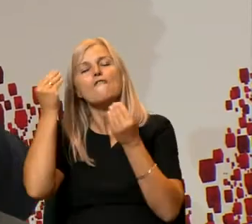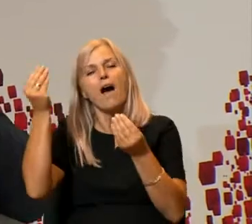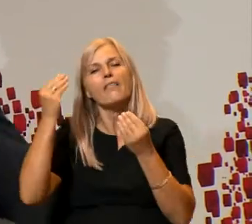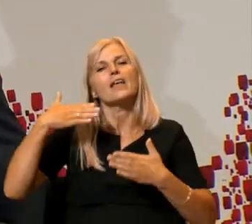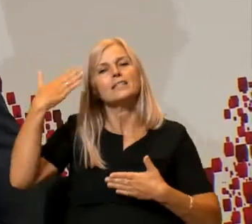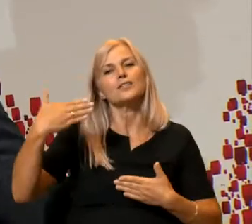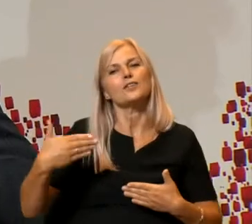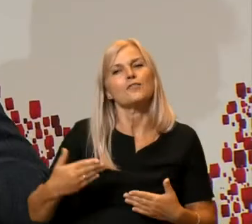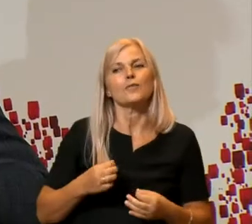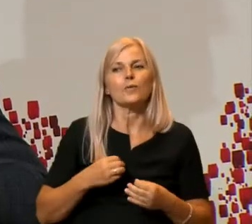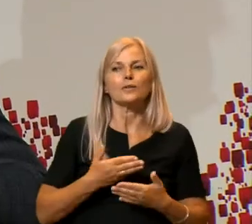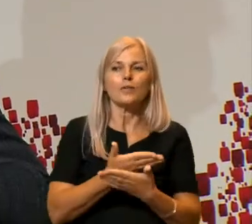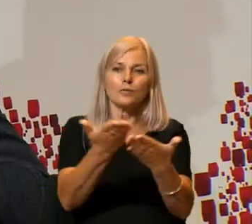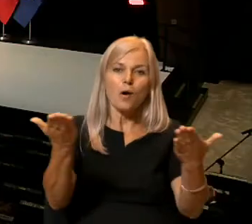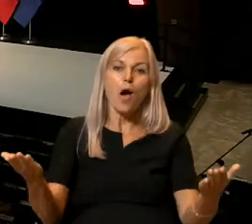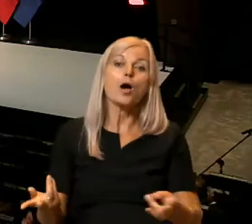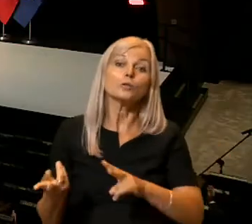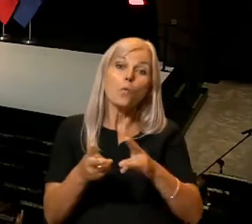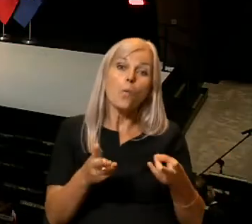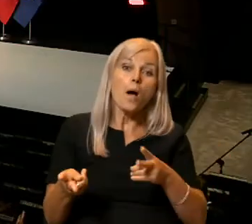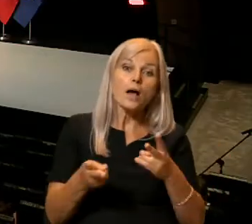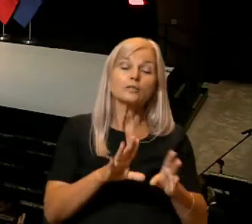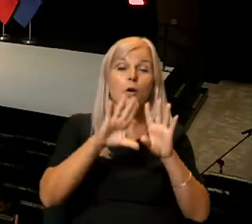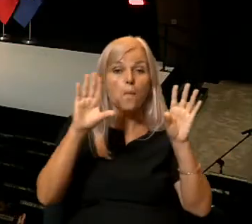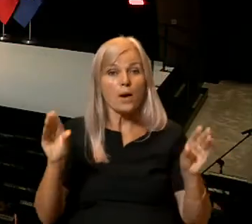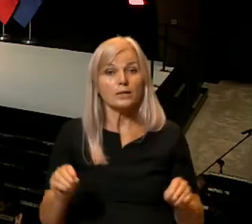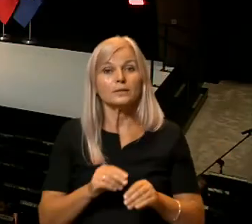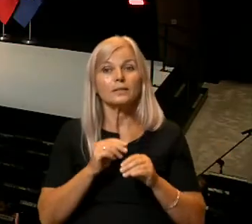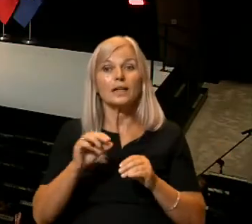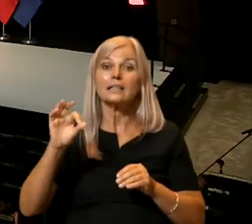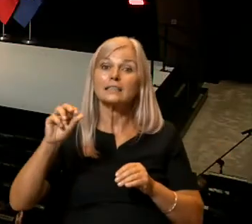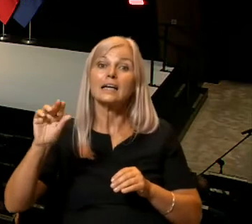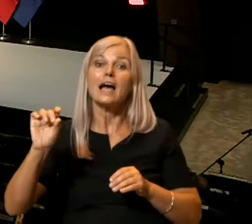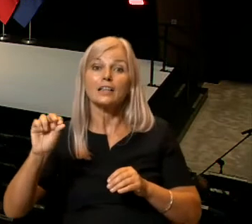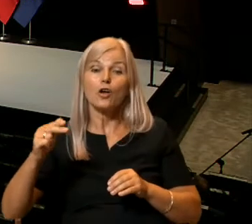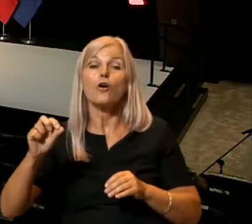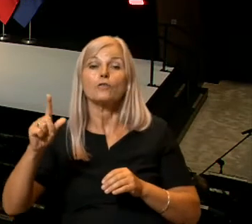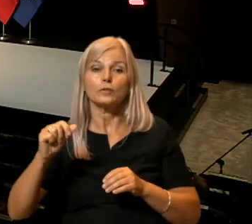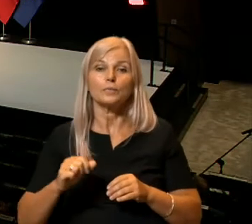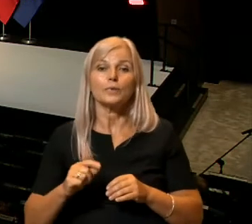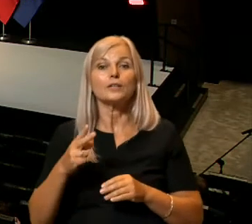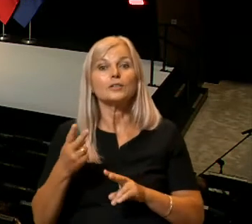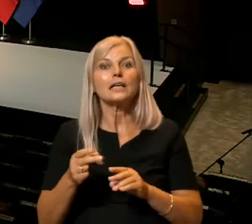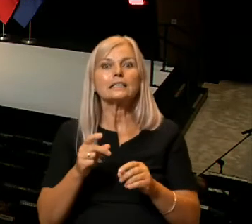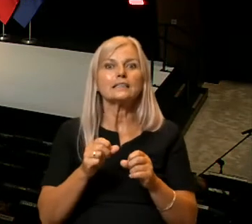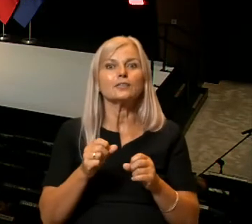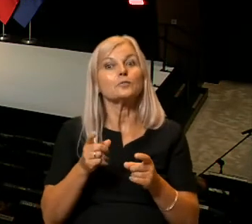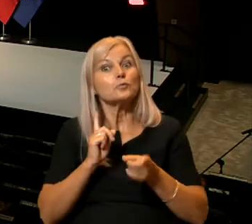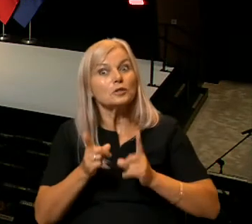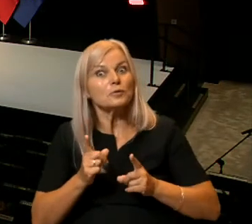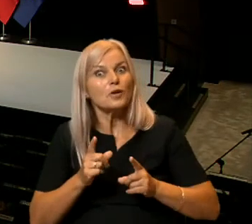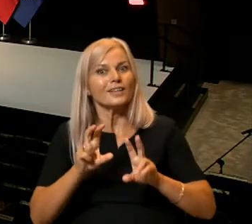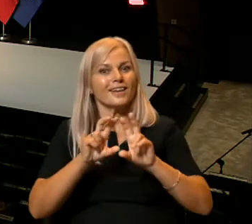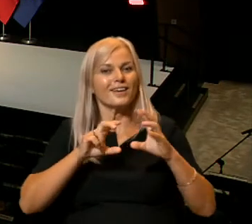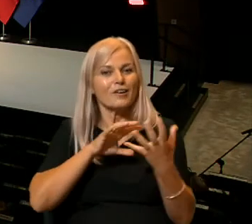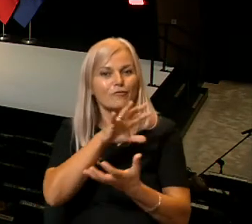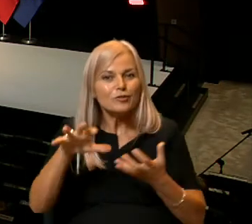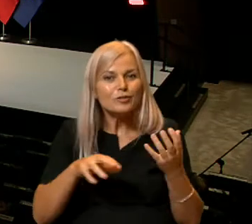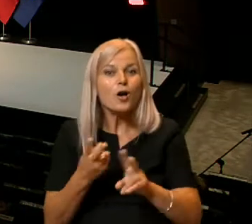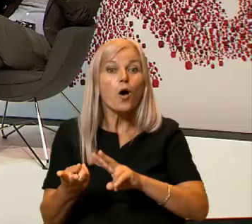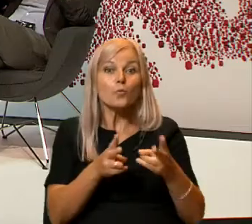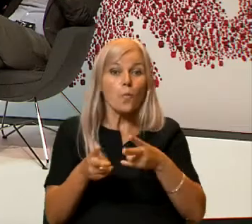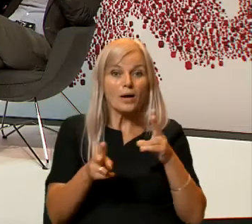wykład. Panom tłumaczom, Konradowi Hańczukowi, Piotrowi Saganowi za to, że zdążyli w czasach przyspieszenia przetłumaczyć wszystko,